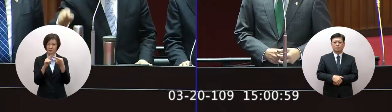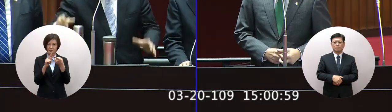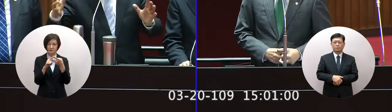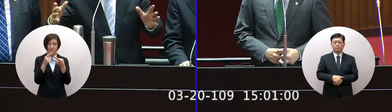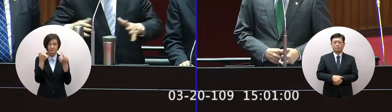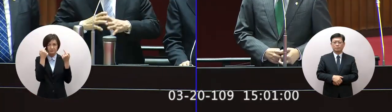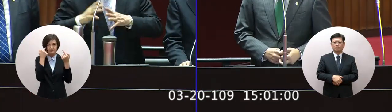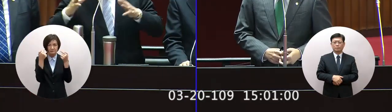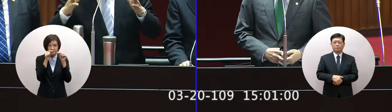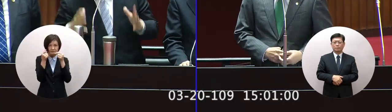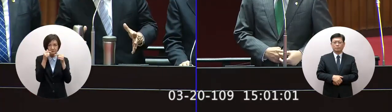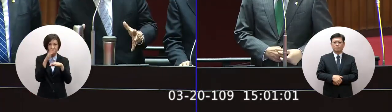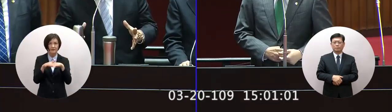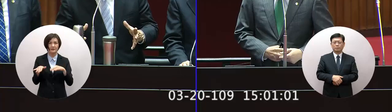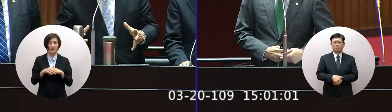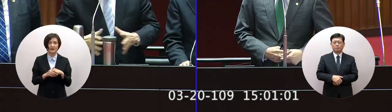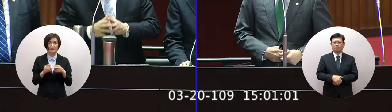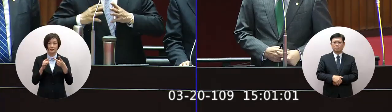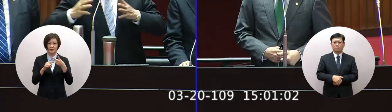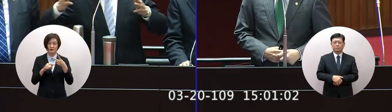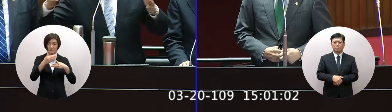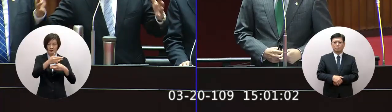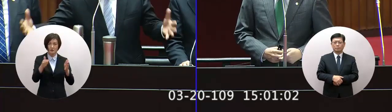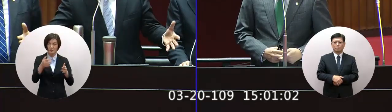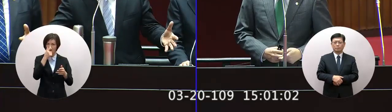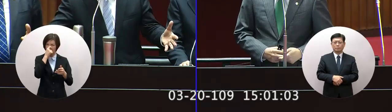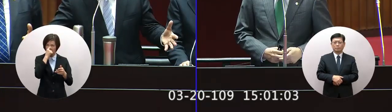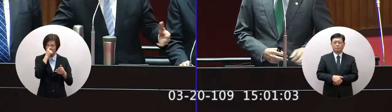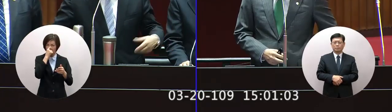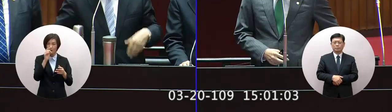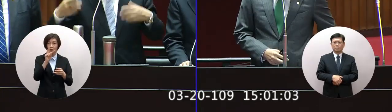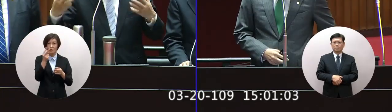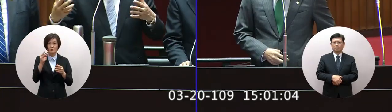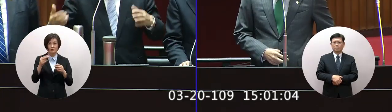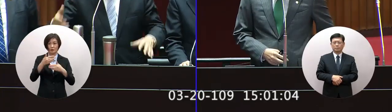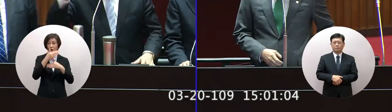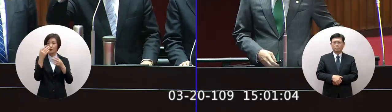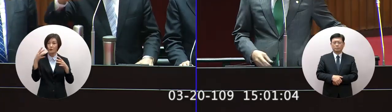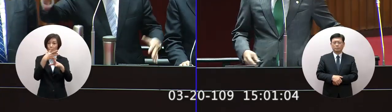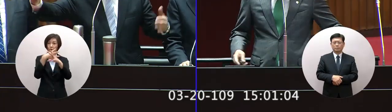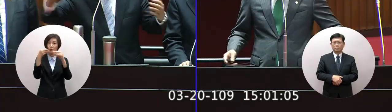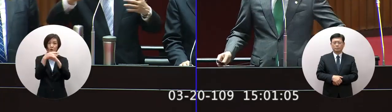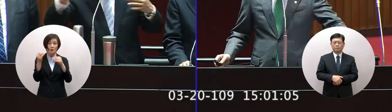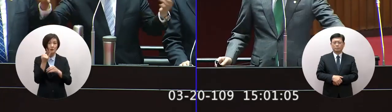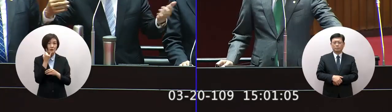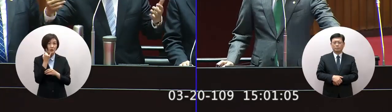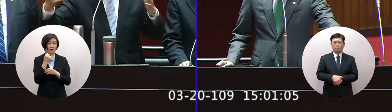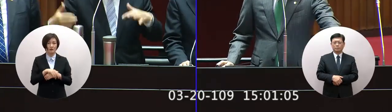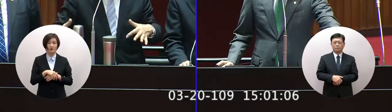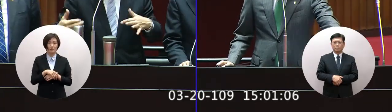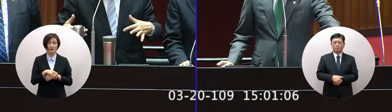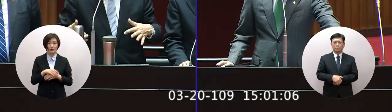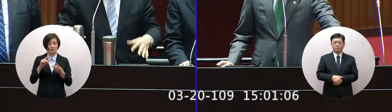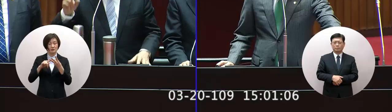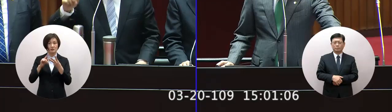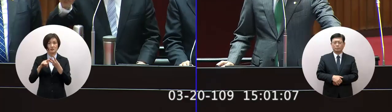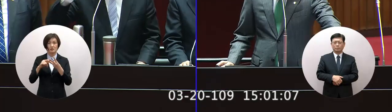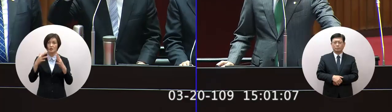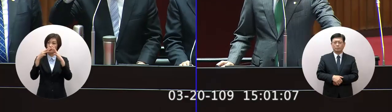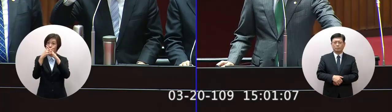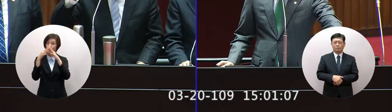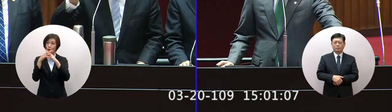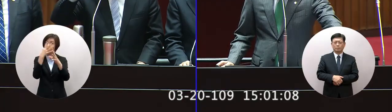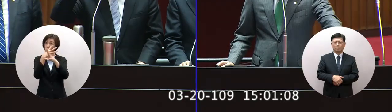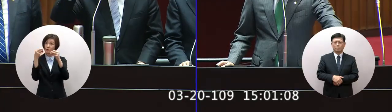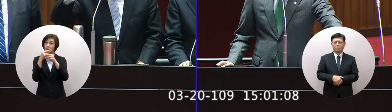量的情形。另外，你是密闭的还是开放的空间？另外，你是通风良好还是怎么样？所